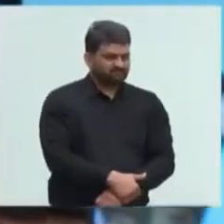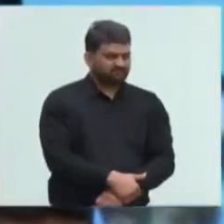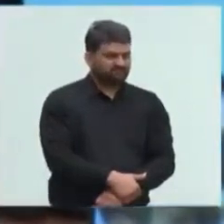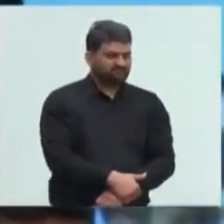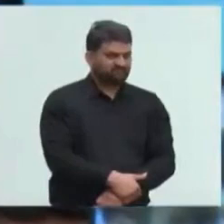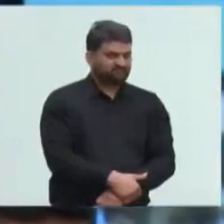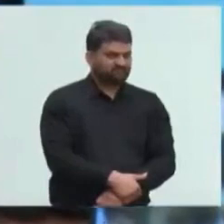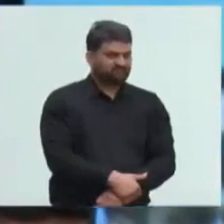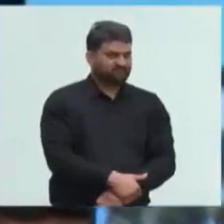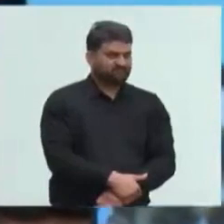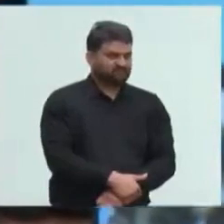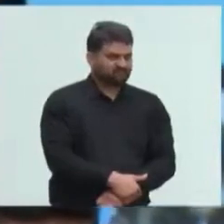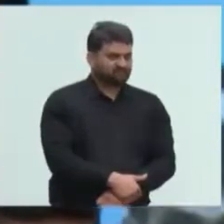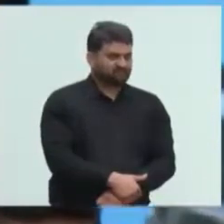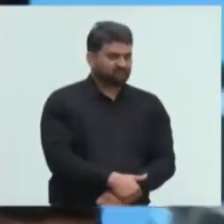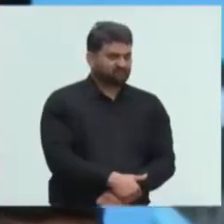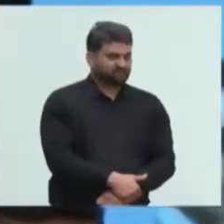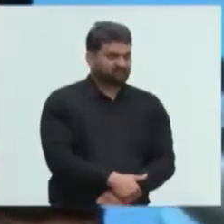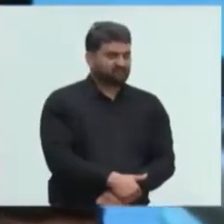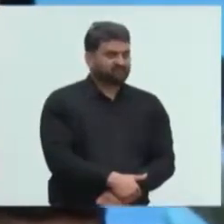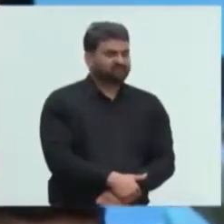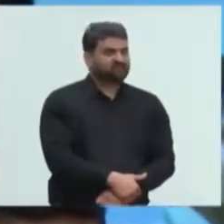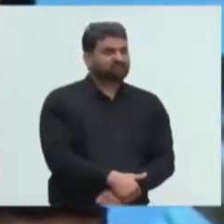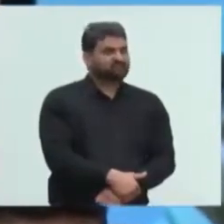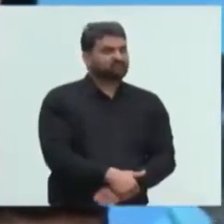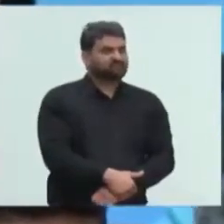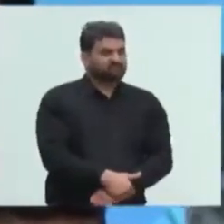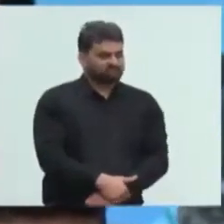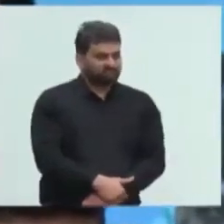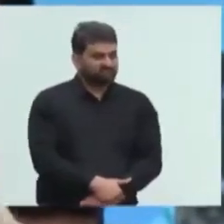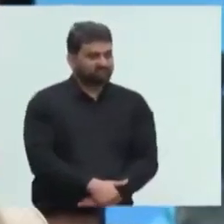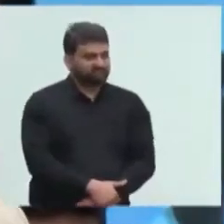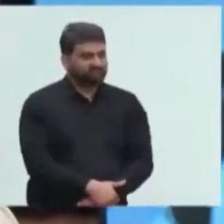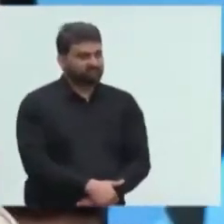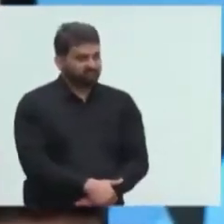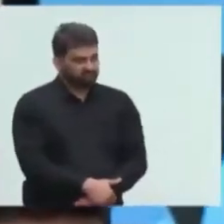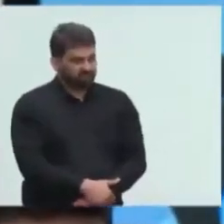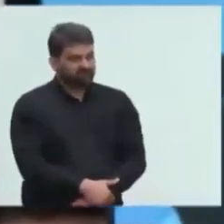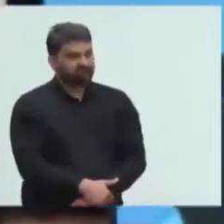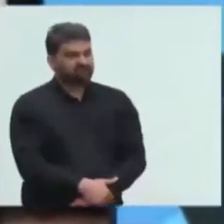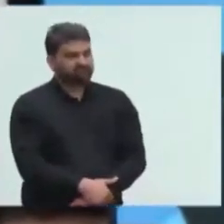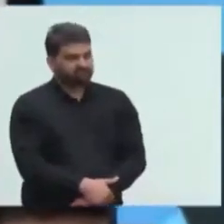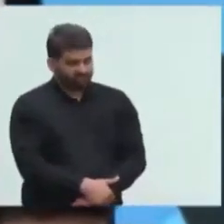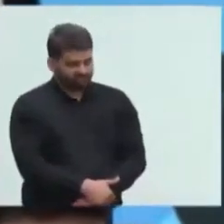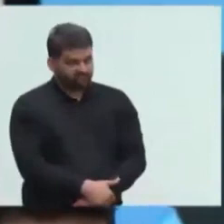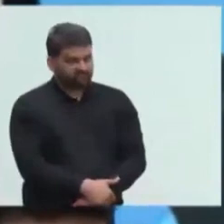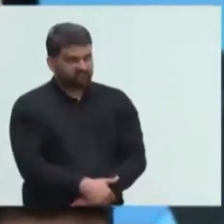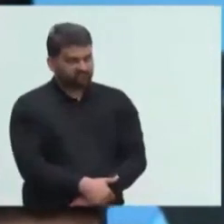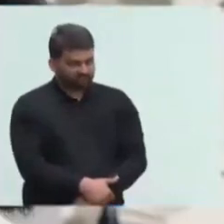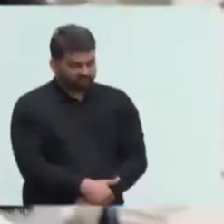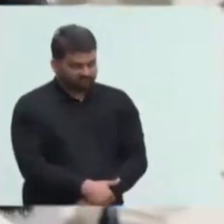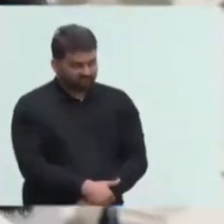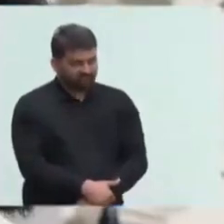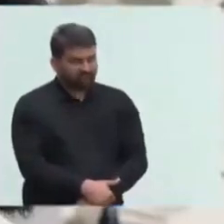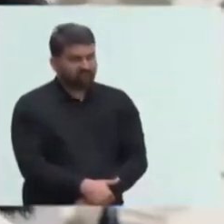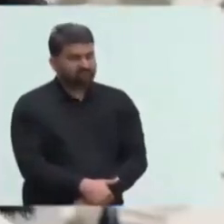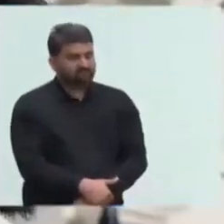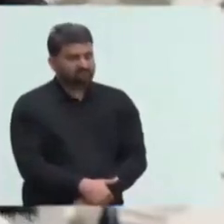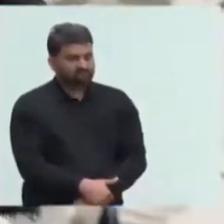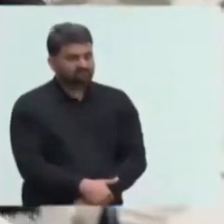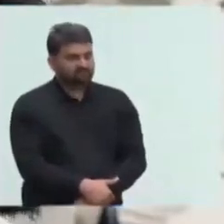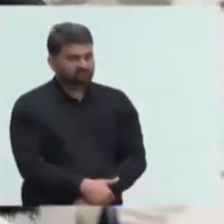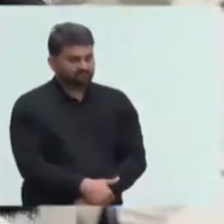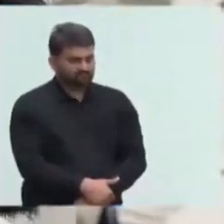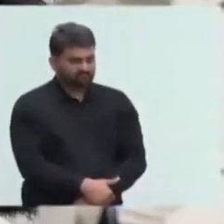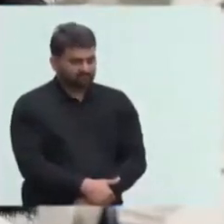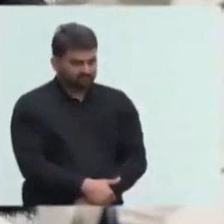अब मैं मध्य समाज में ही नाम कमा सकता हूं और मैं इसको निरंतर आगे बढ़ सकता हूं मैंने कई मेडल जीते 2005 में उसके बाद 2007